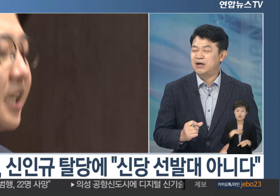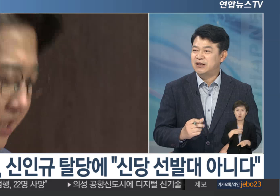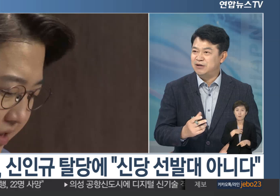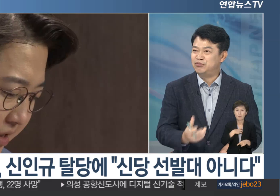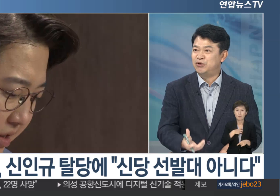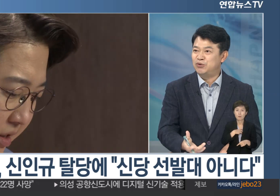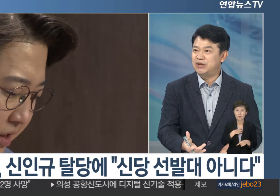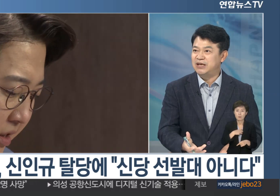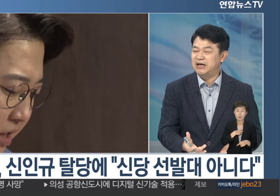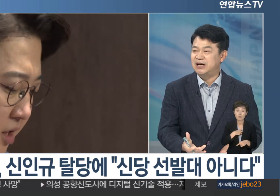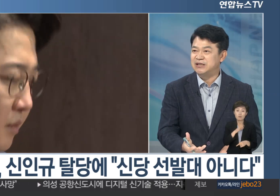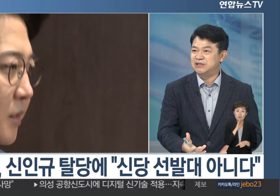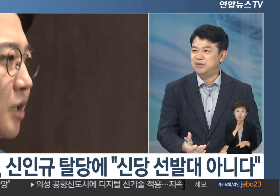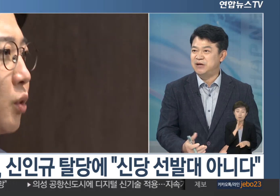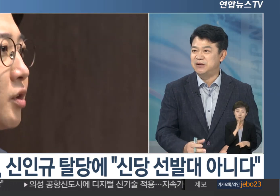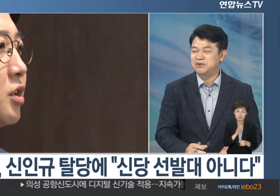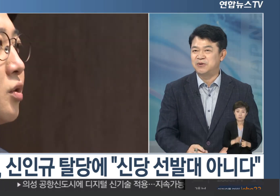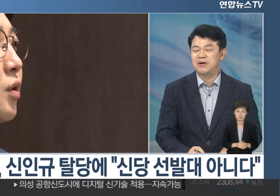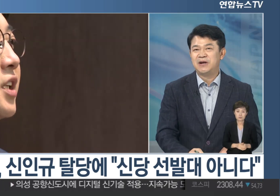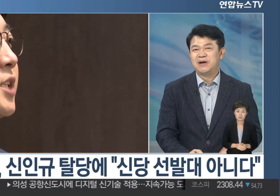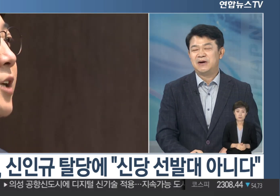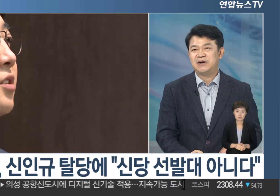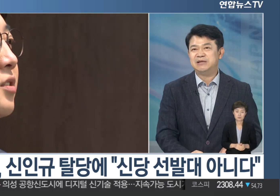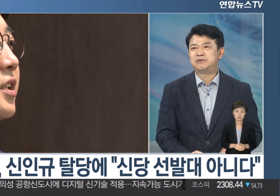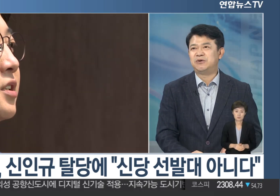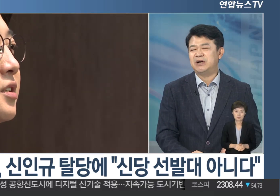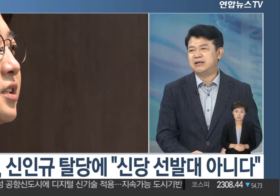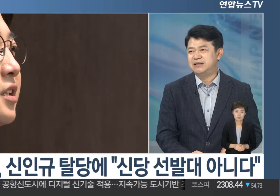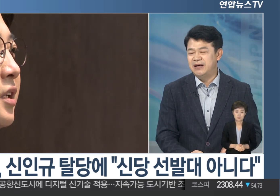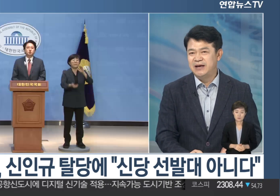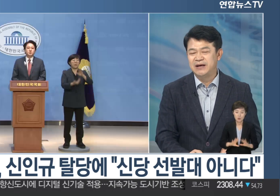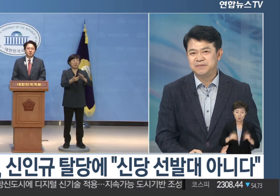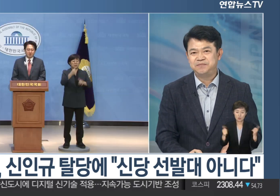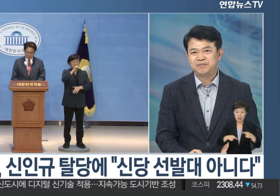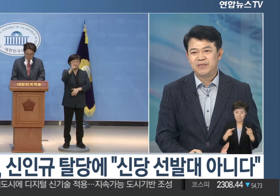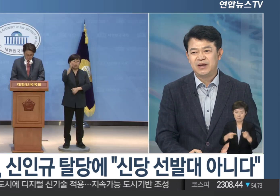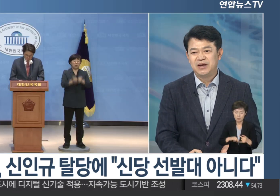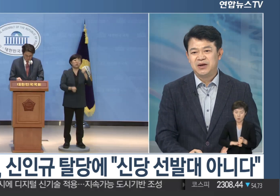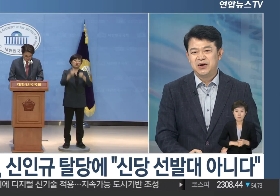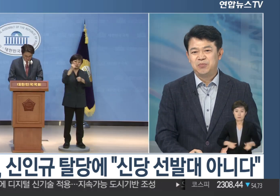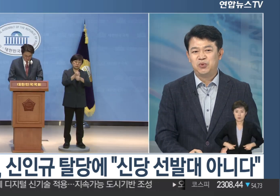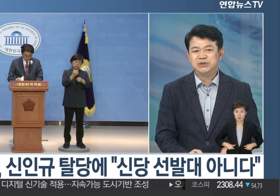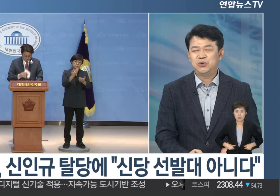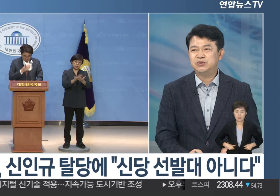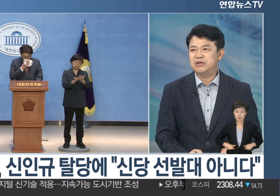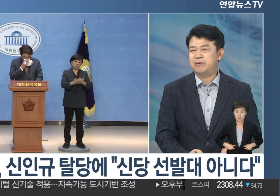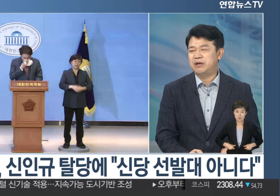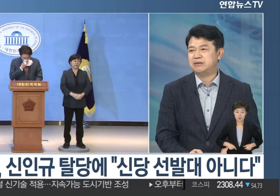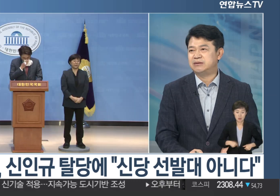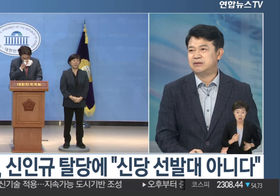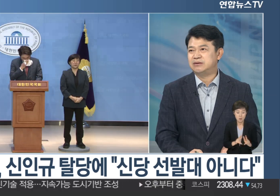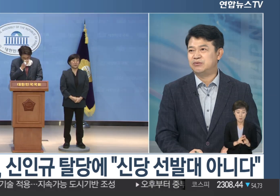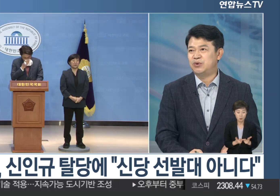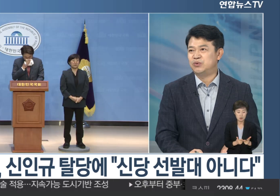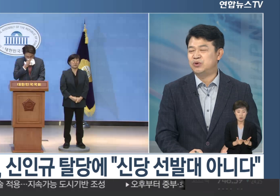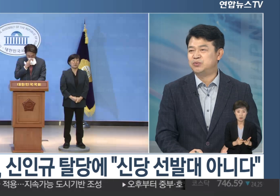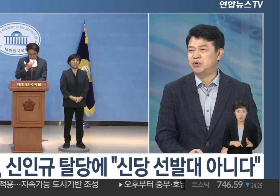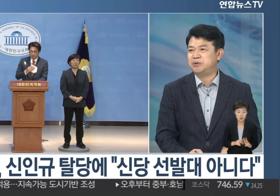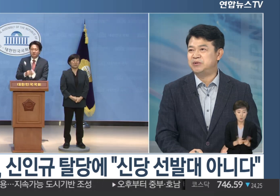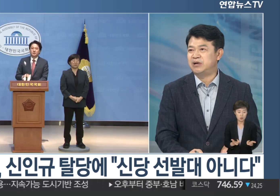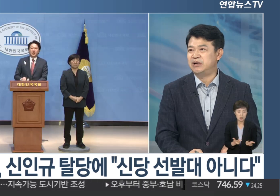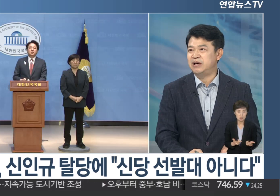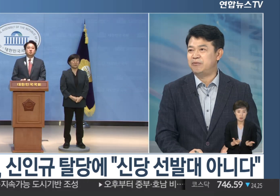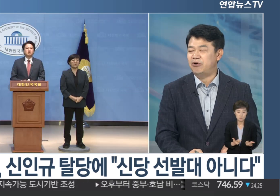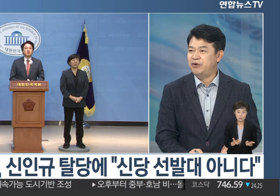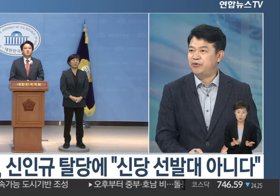이야기했고 다른 분들도 그렇게 이야기하지 않습니까? 그래서 입성을 하는데 본인 혼자만 외로운